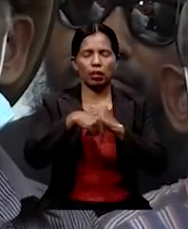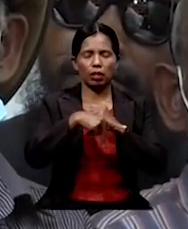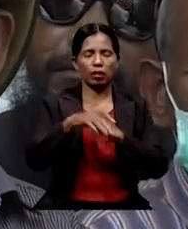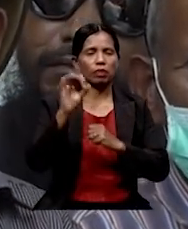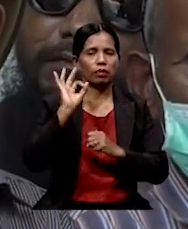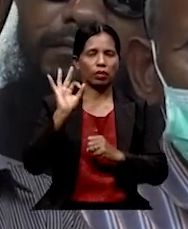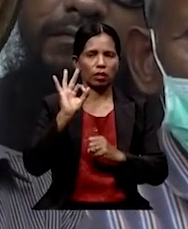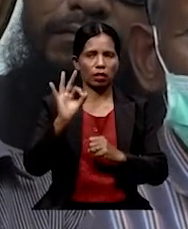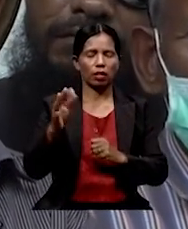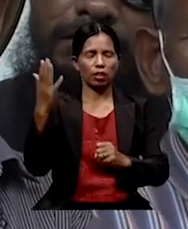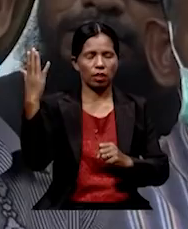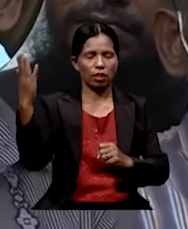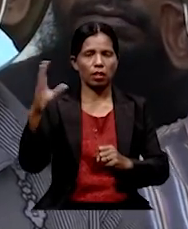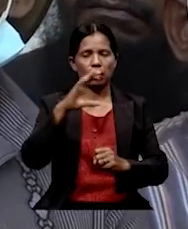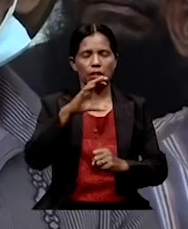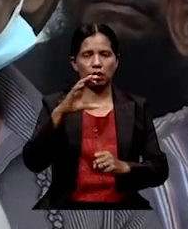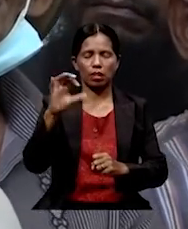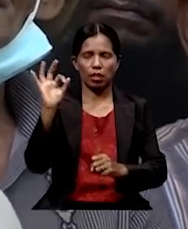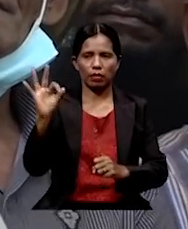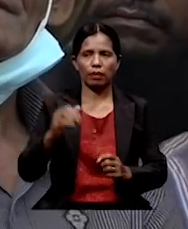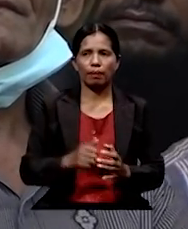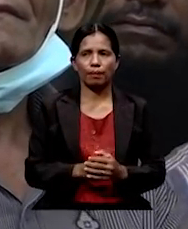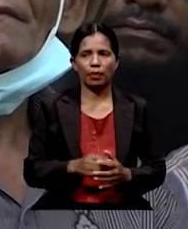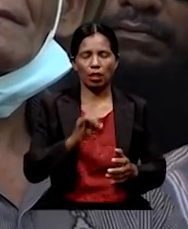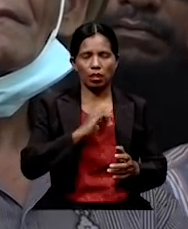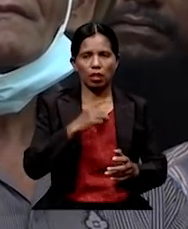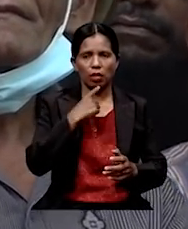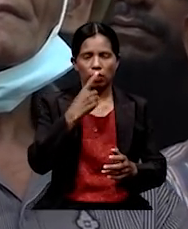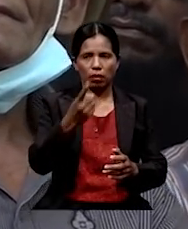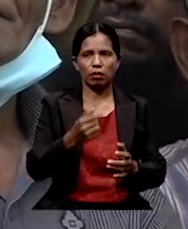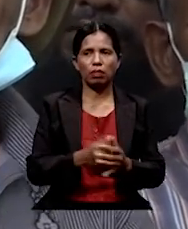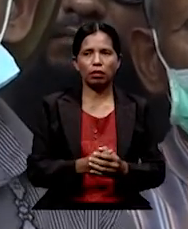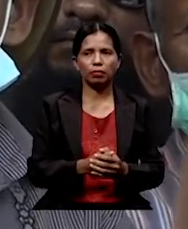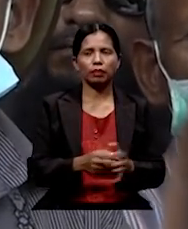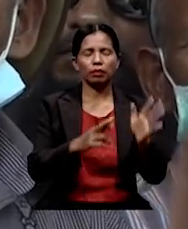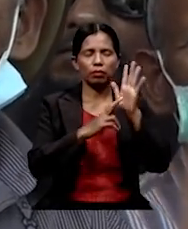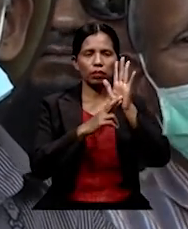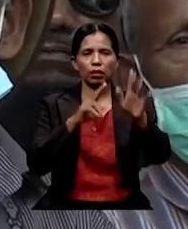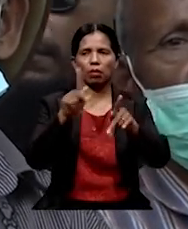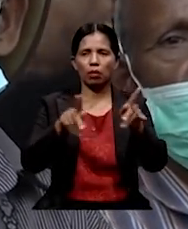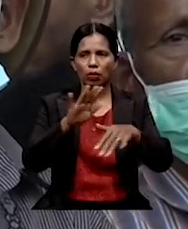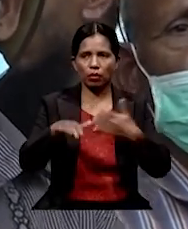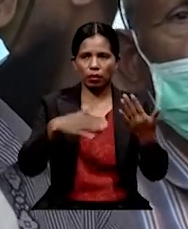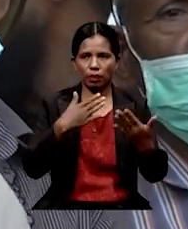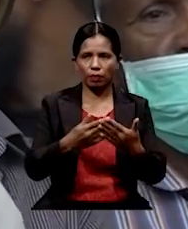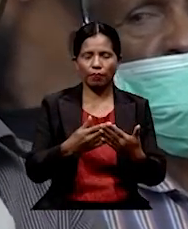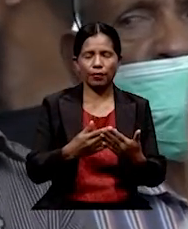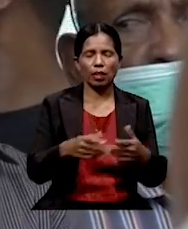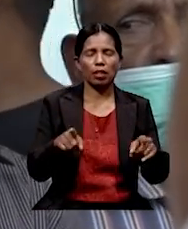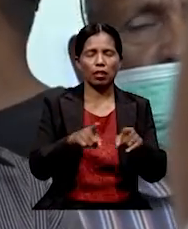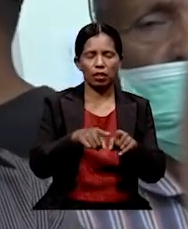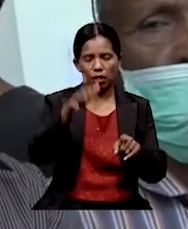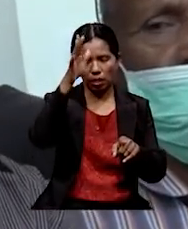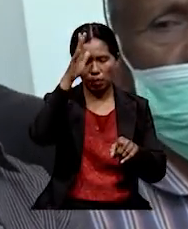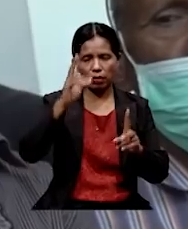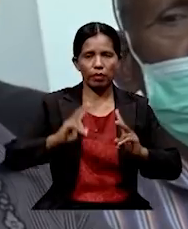Fretilin. Senhor General Lere, han sonho explica te ona. Nia representa povo Tomak, nia representa aman veteranos,